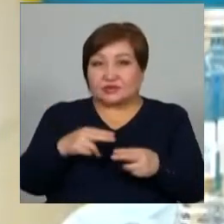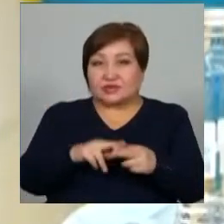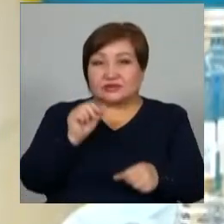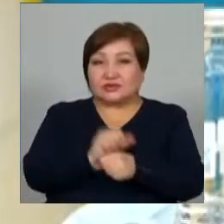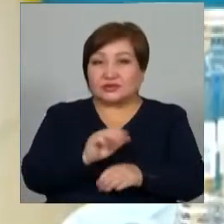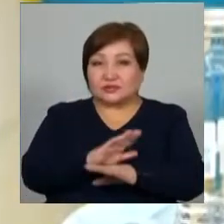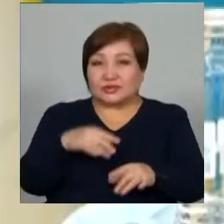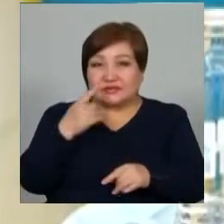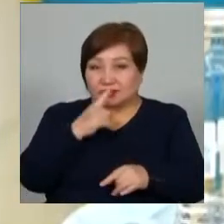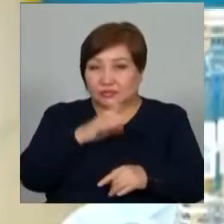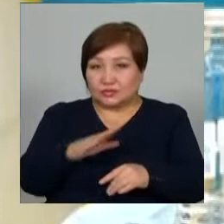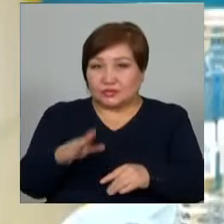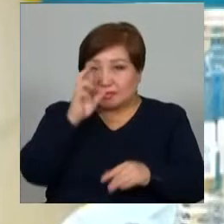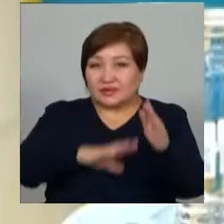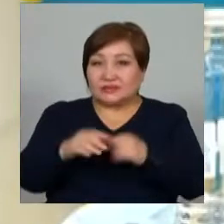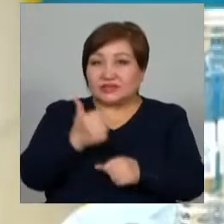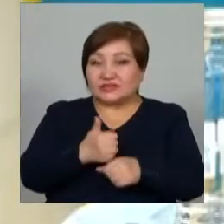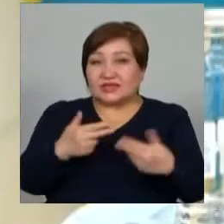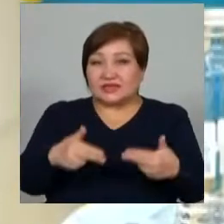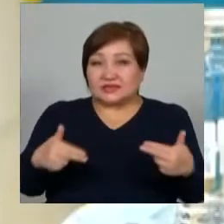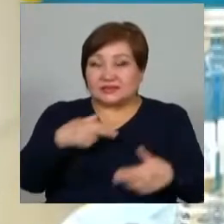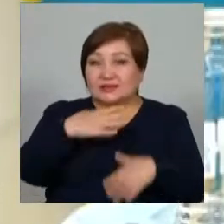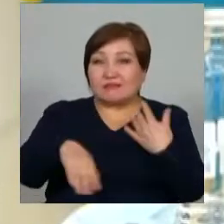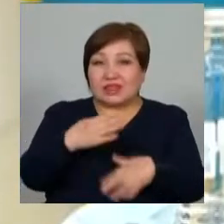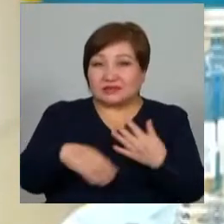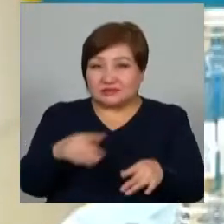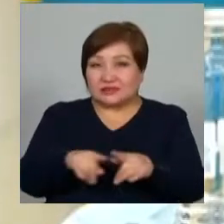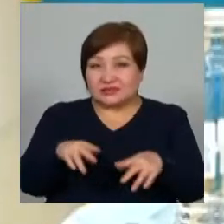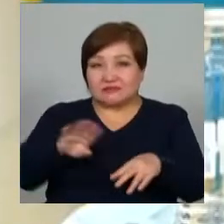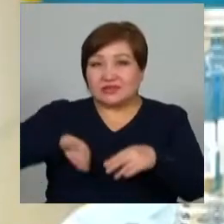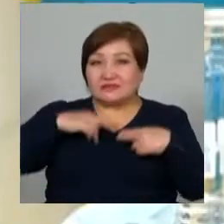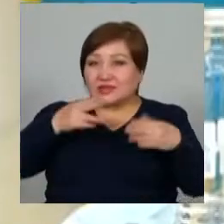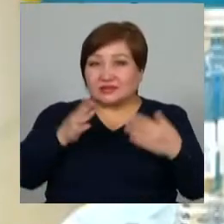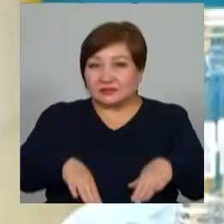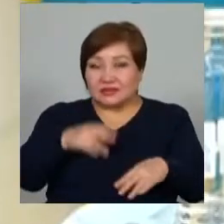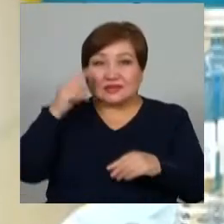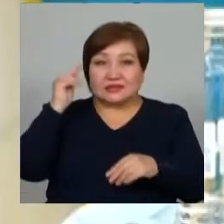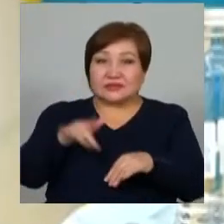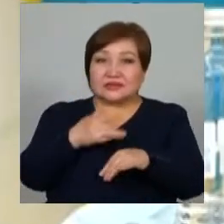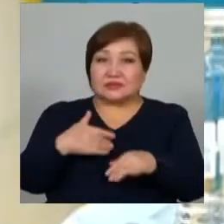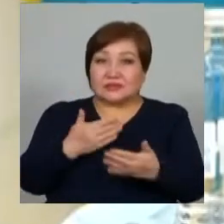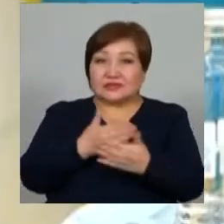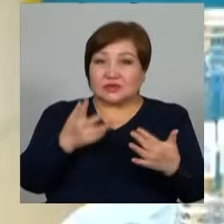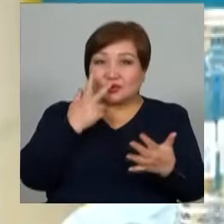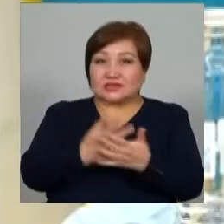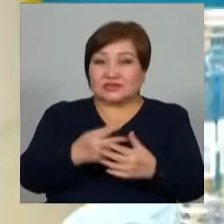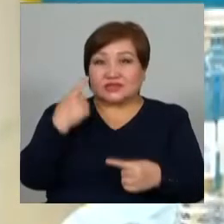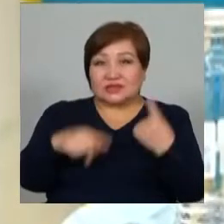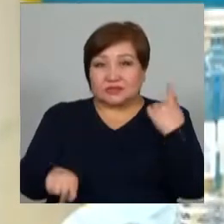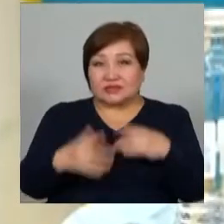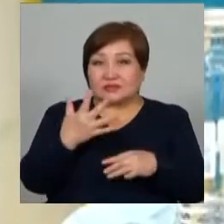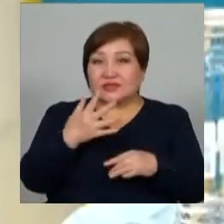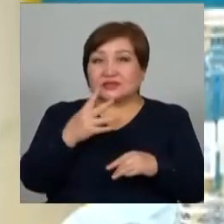және әлеуметтік инфрақұрылымы бар жерге ғана тұрғын үй салыну керек. Табыр түйткілді